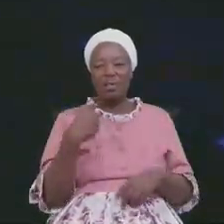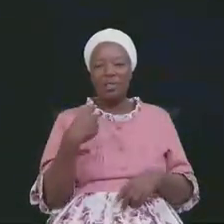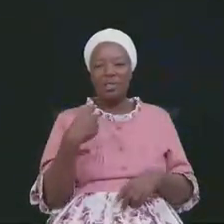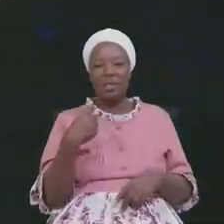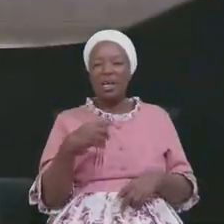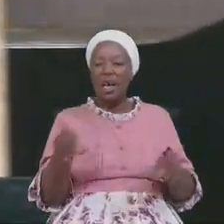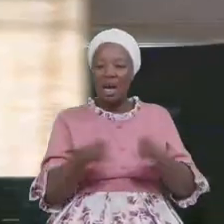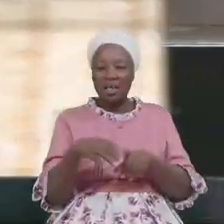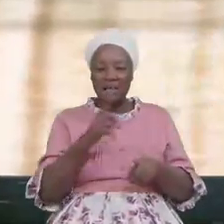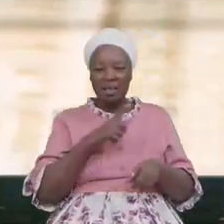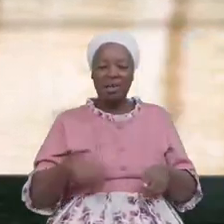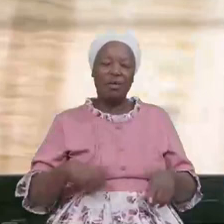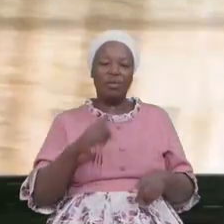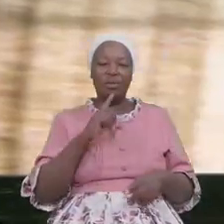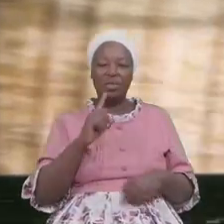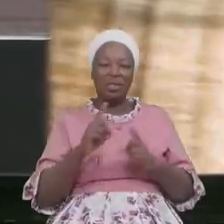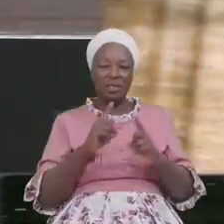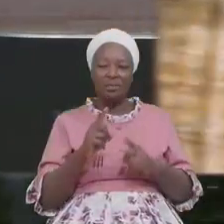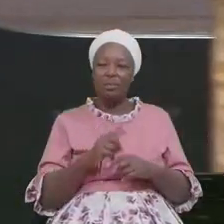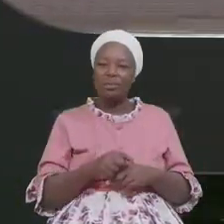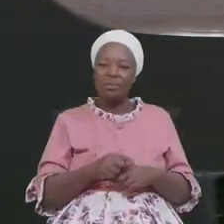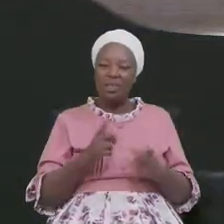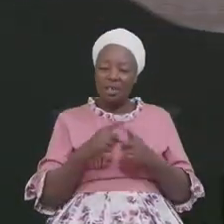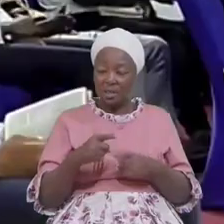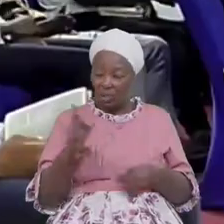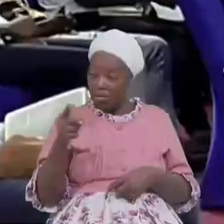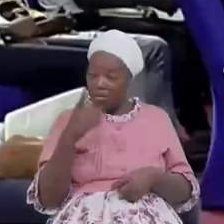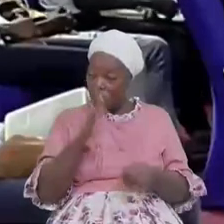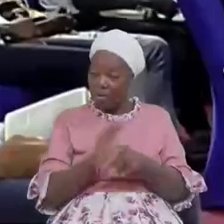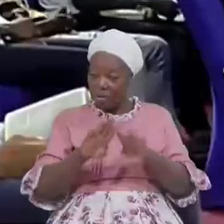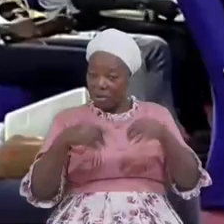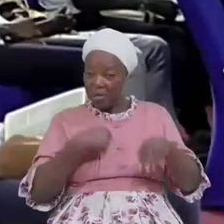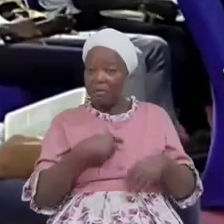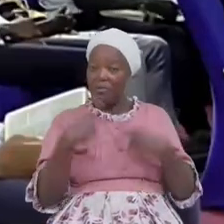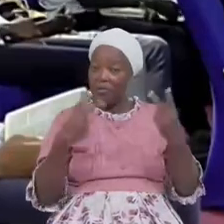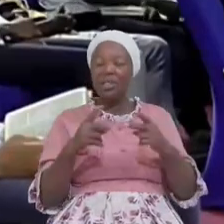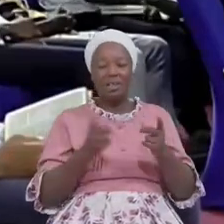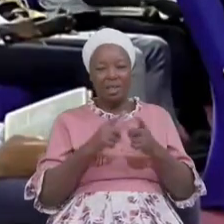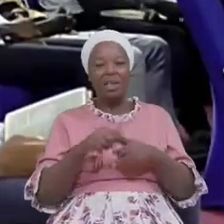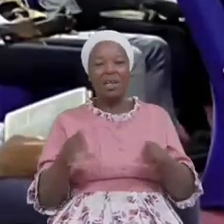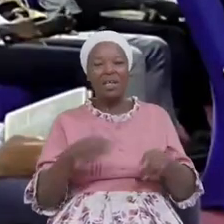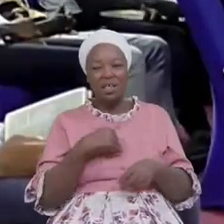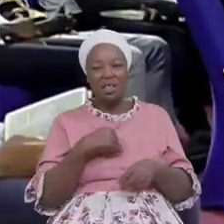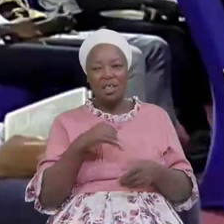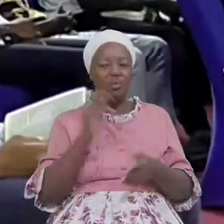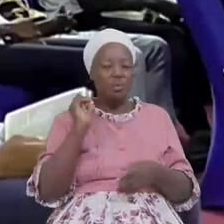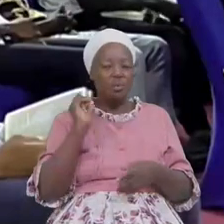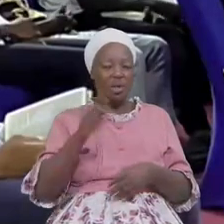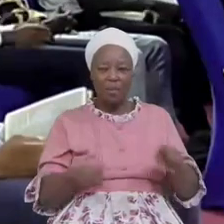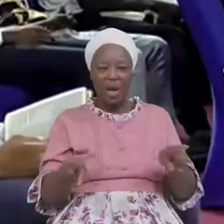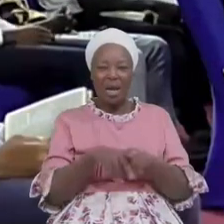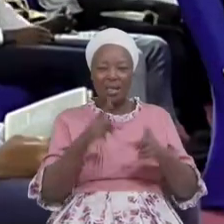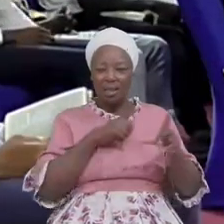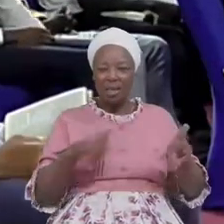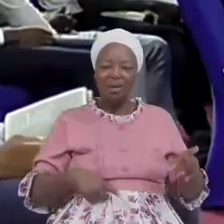dit. Il dit, il va me donner la victoire. Il le fera comme l'Éternel a dit. Il a dit que je vais vaincre. Que je